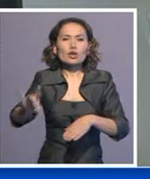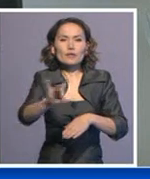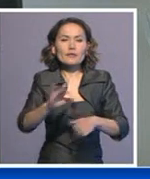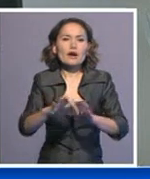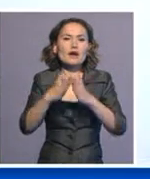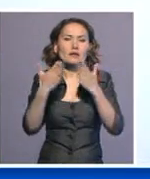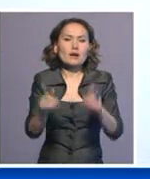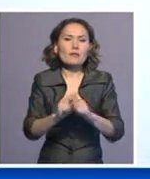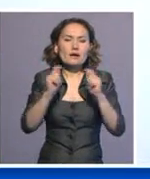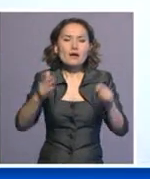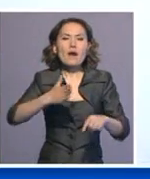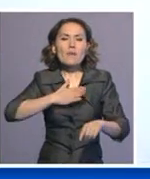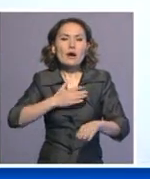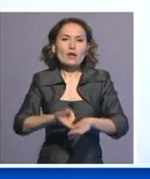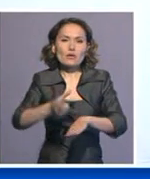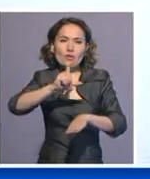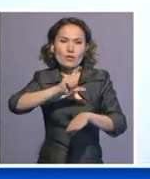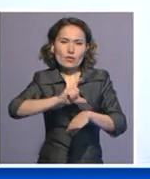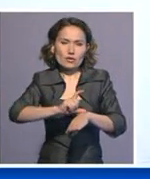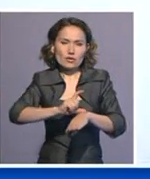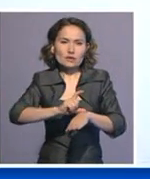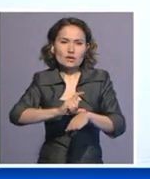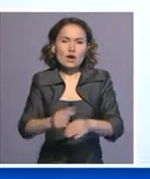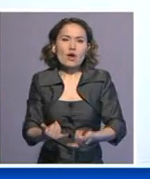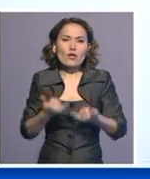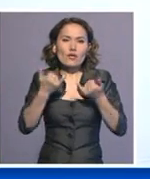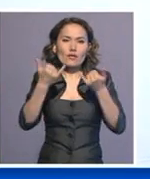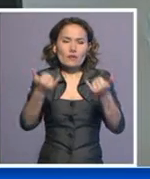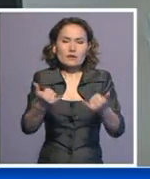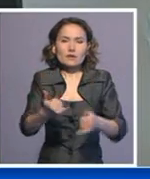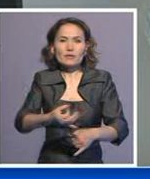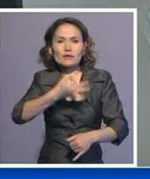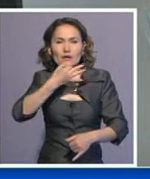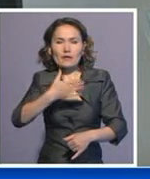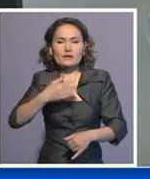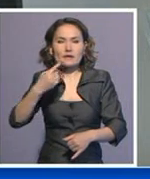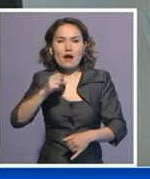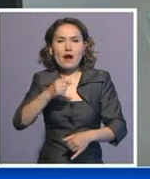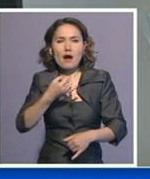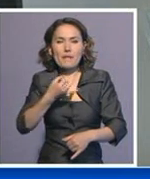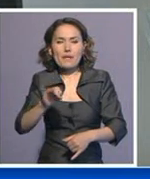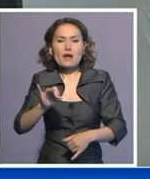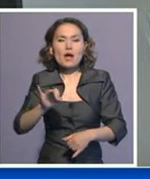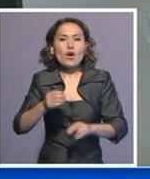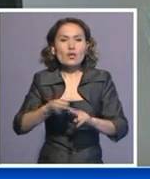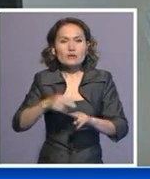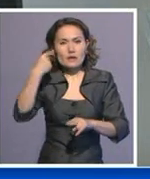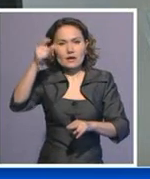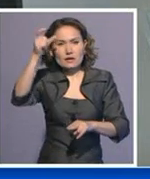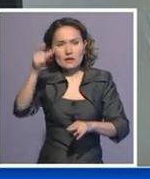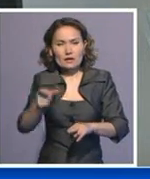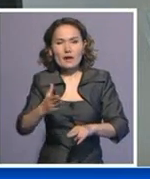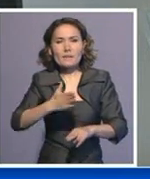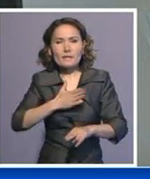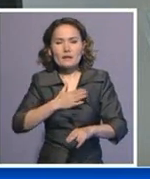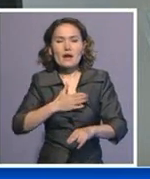қызықтым. Өзім үшін аударуға басталдым. Абайды аудару өте қиын болды. Жұмбақ сияқты айтып берген